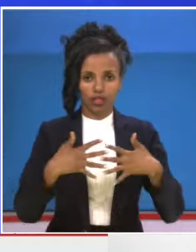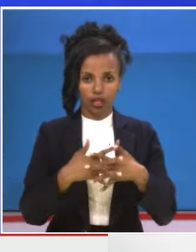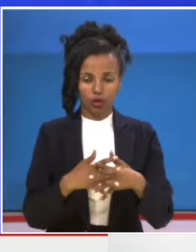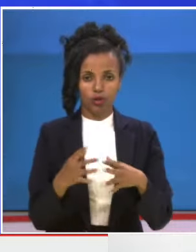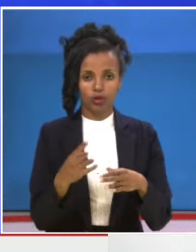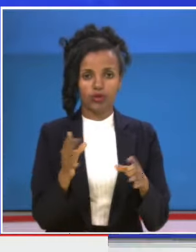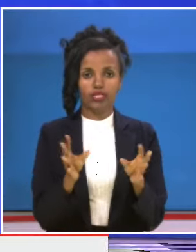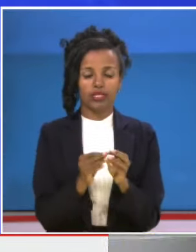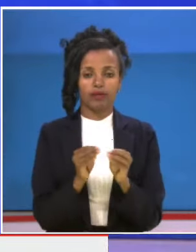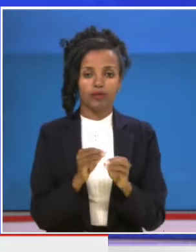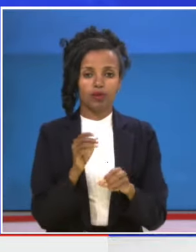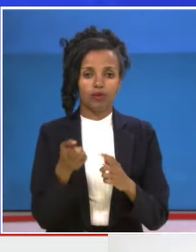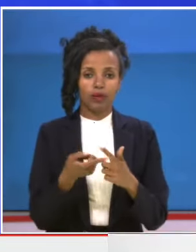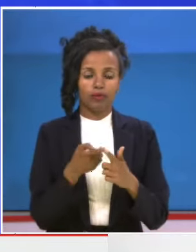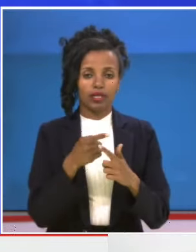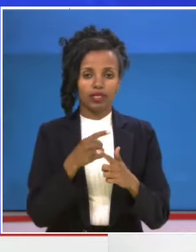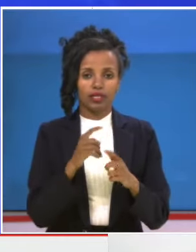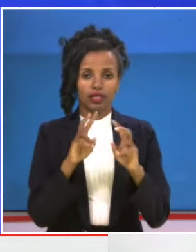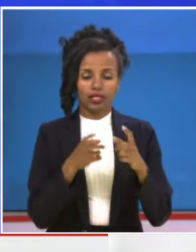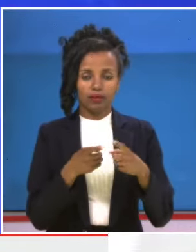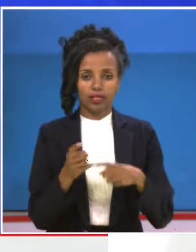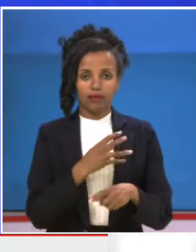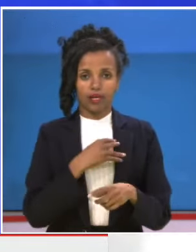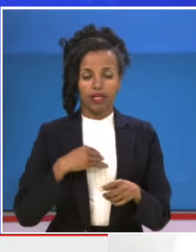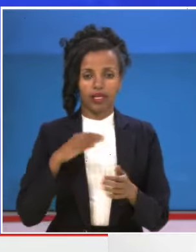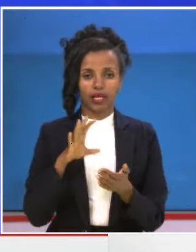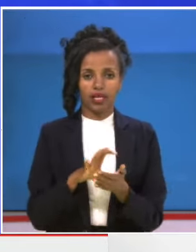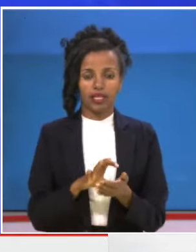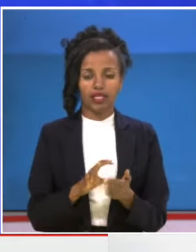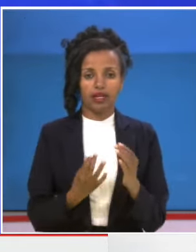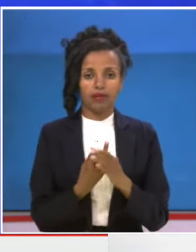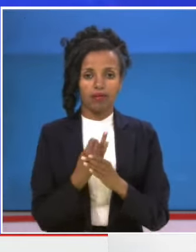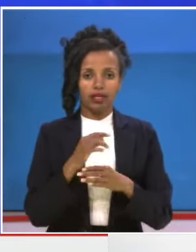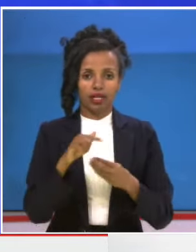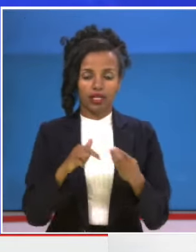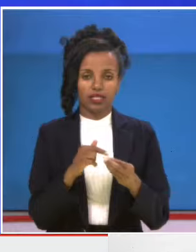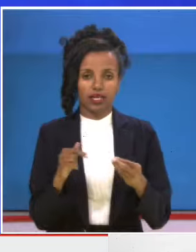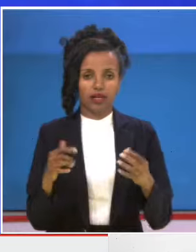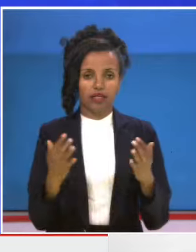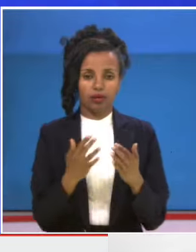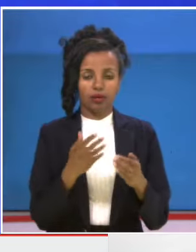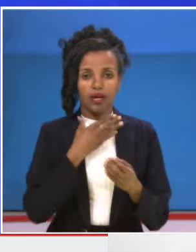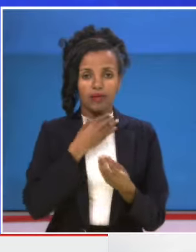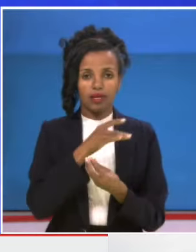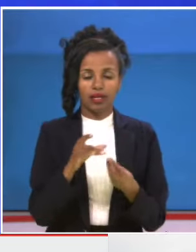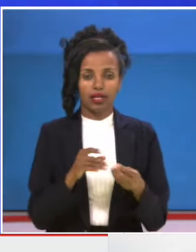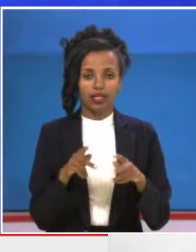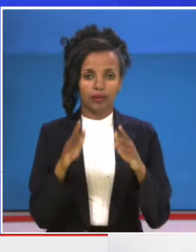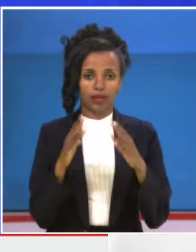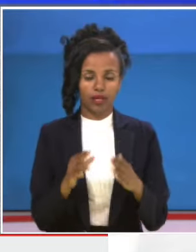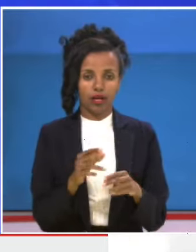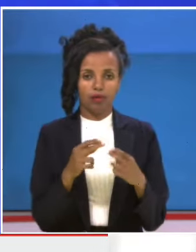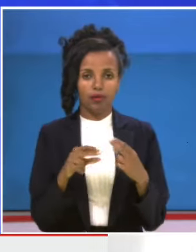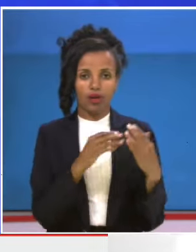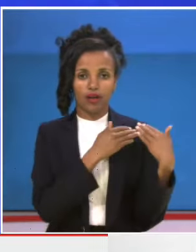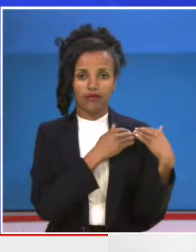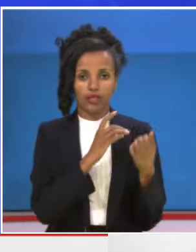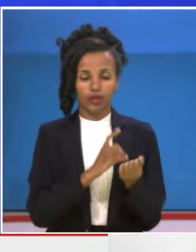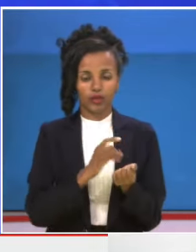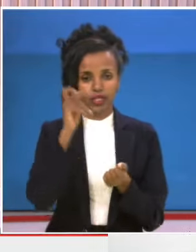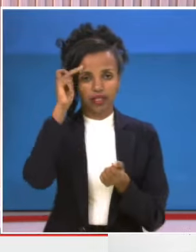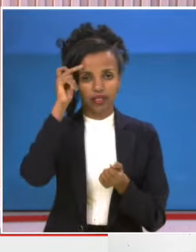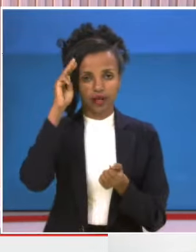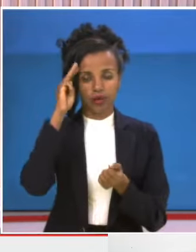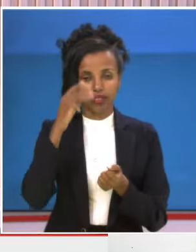دي سب سبو بمكتل رئيسة مسترادر مقرق قد أرلمات كلاستر استبابارينا يمراك للقبرنا بيرو حالفي دكتر درسا لواس أسبوال